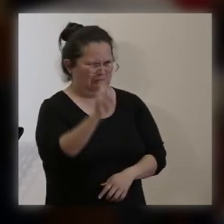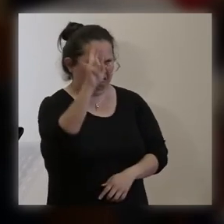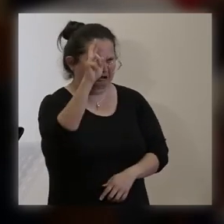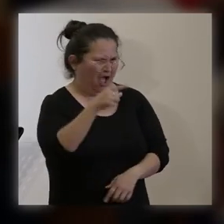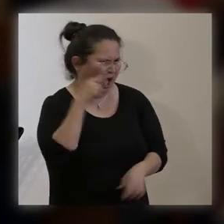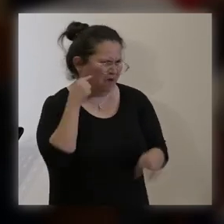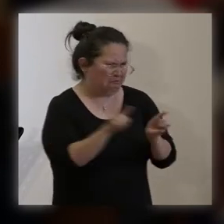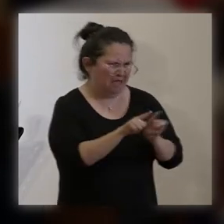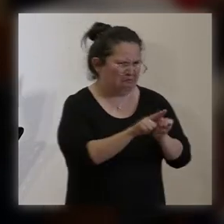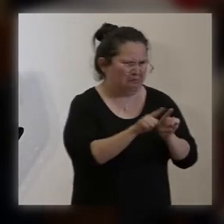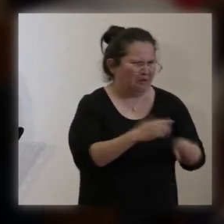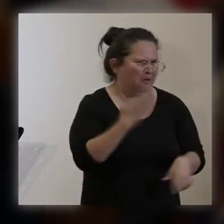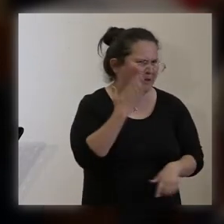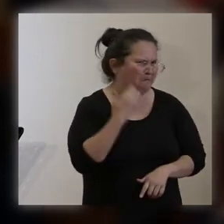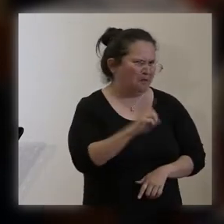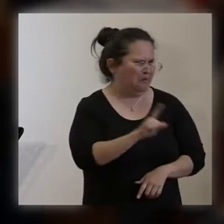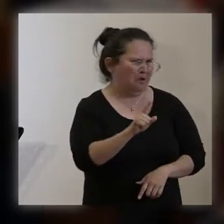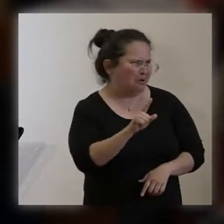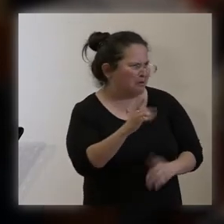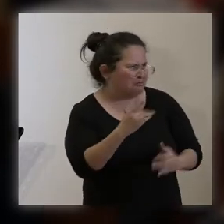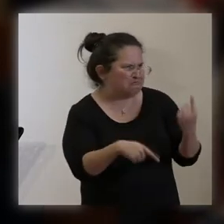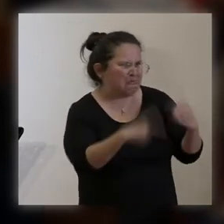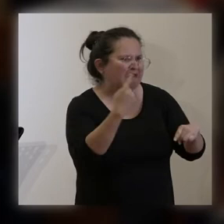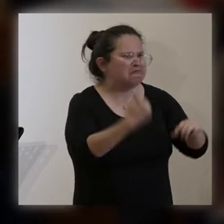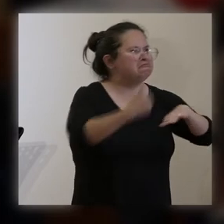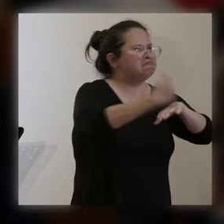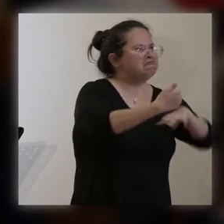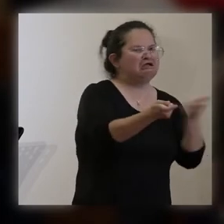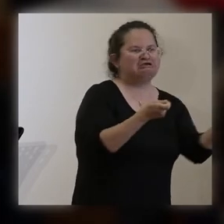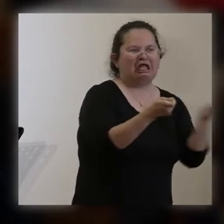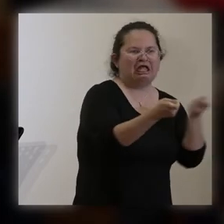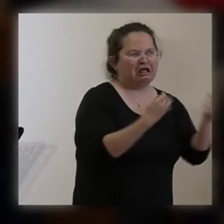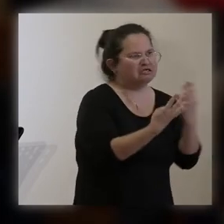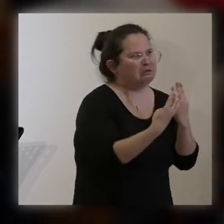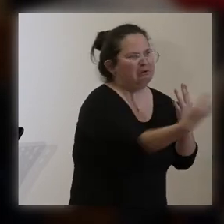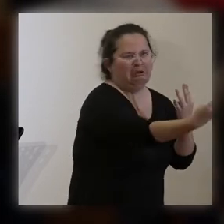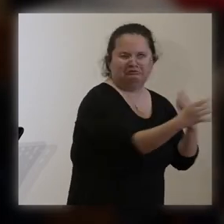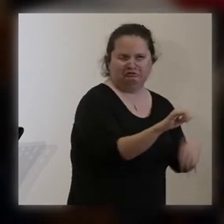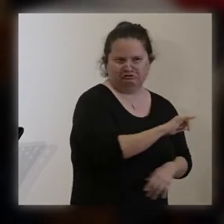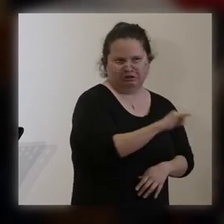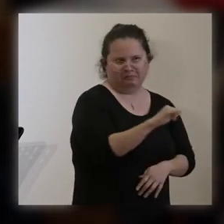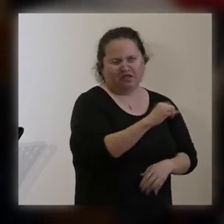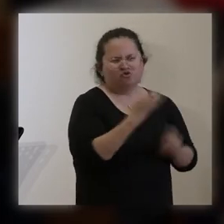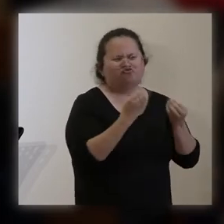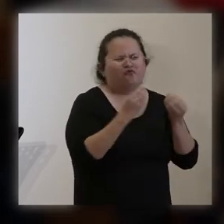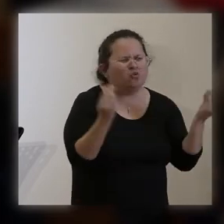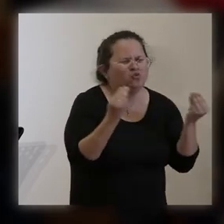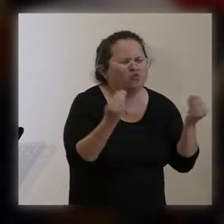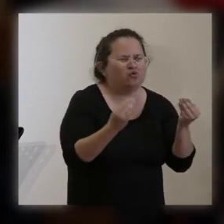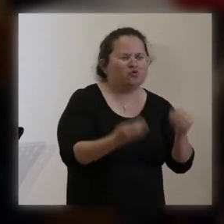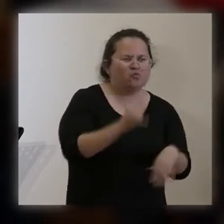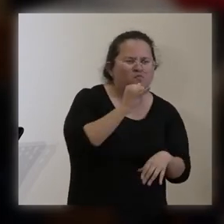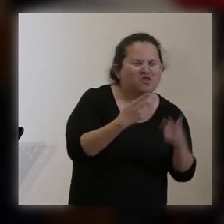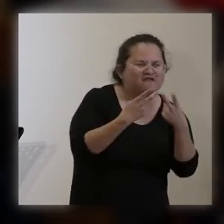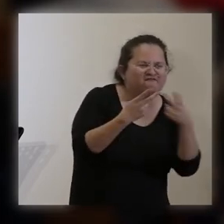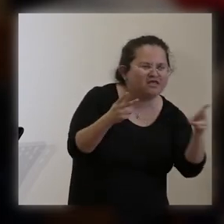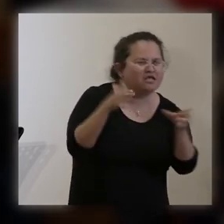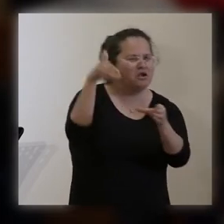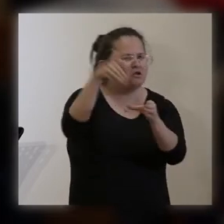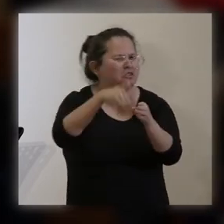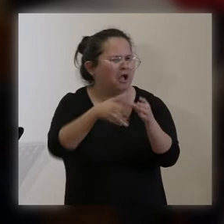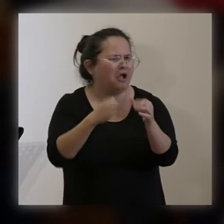trouvaient principalement, mais pas exclusivement, dans les villes et les bourgs. Elles y étaient souvent marchandes et faisaient travailler des esclaves pour le